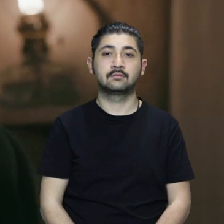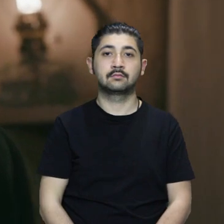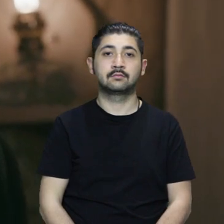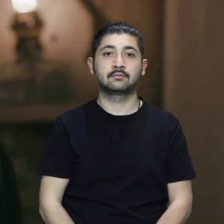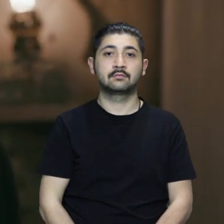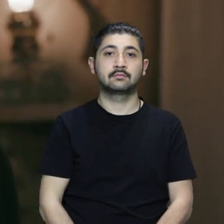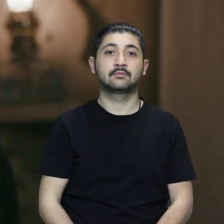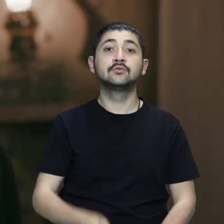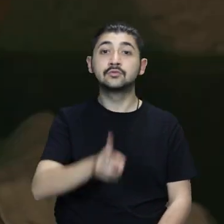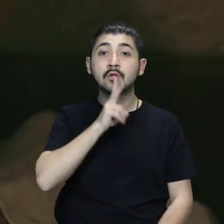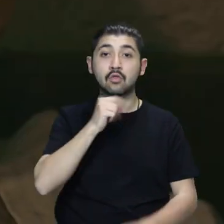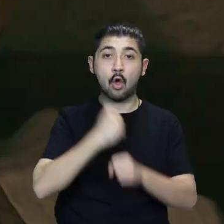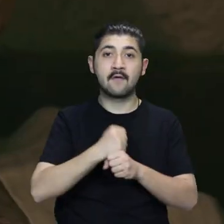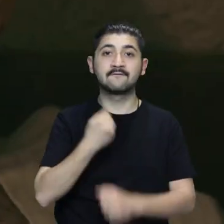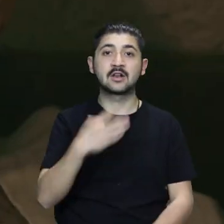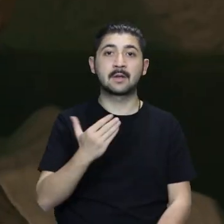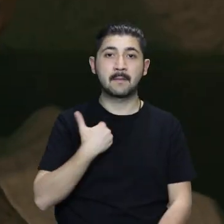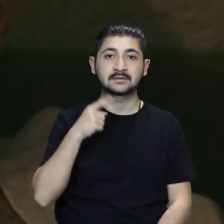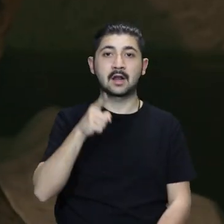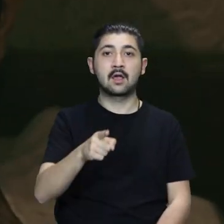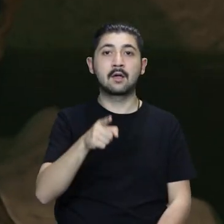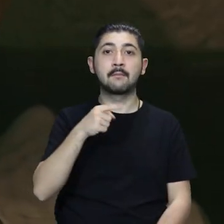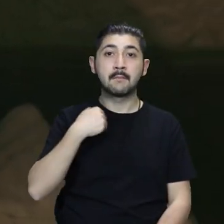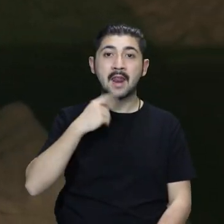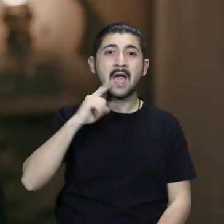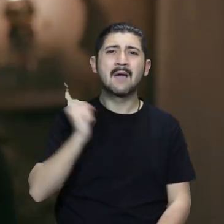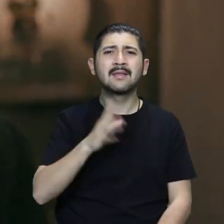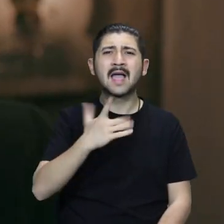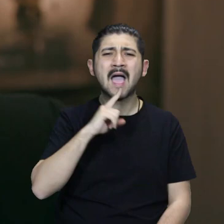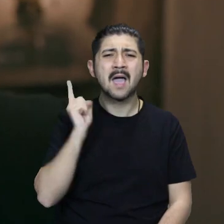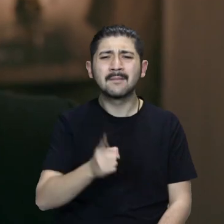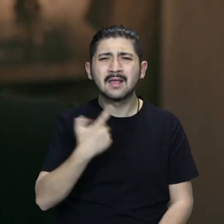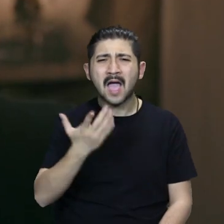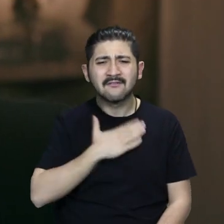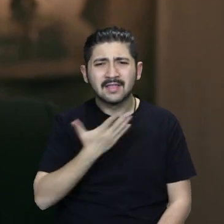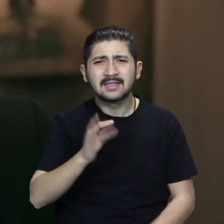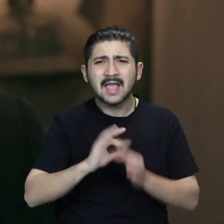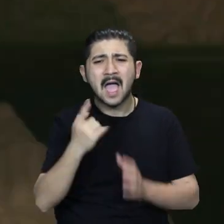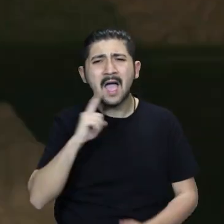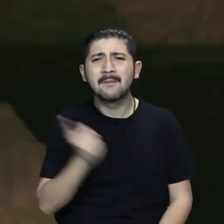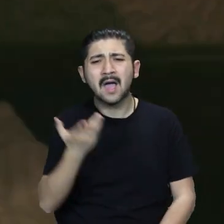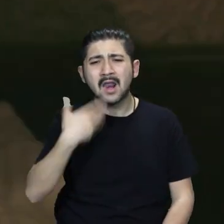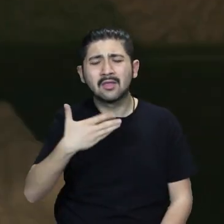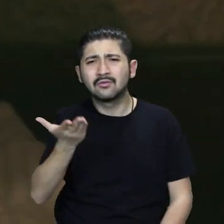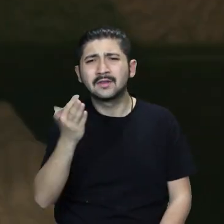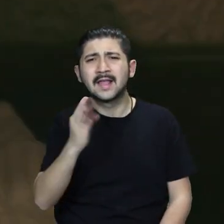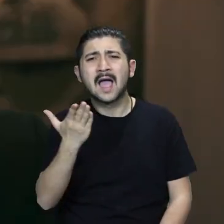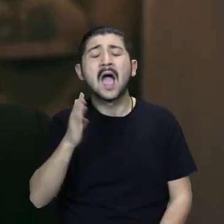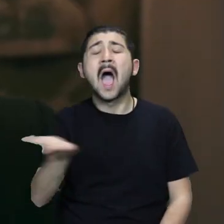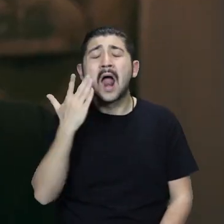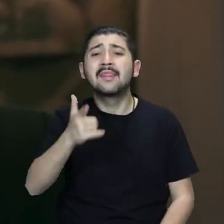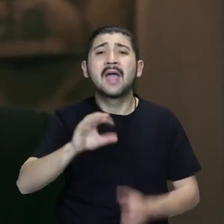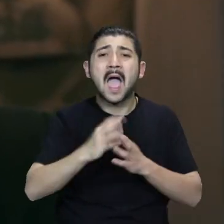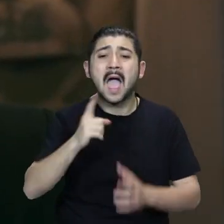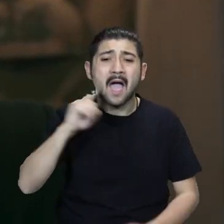Son bir vazife vereceğim sana. Ben emirleri... Ne emiri efendi? Sen hala ne emrinden bahsedersin ha? Hala ne